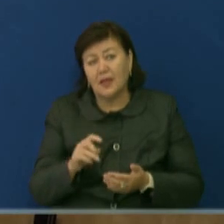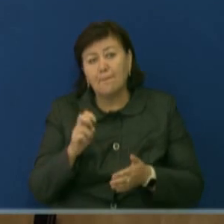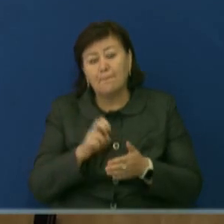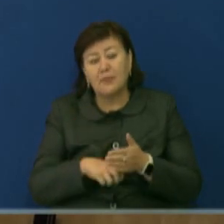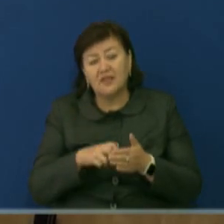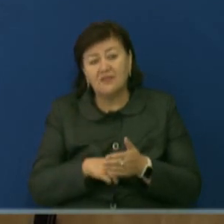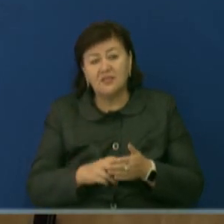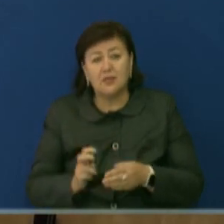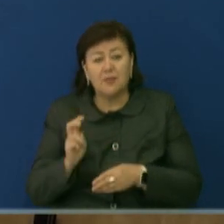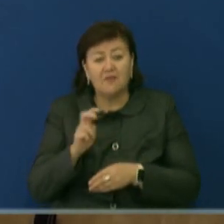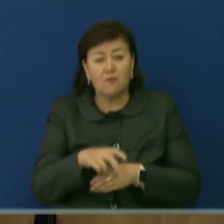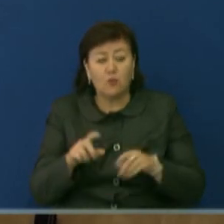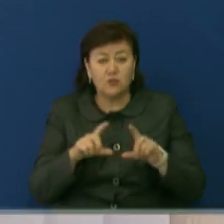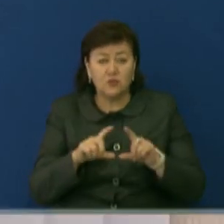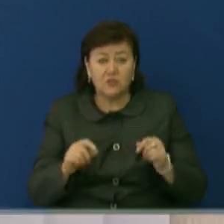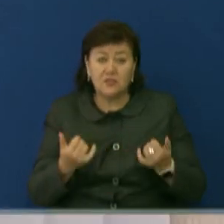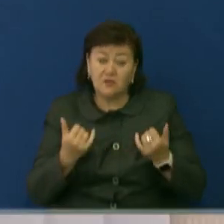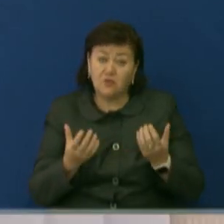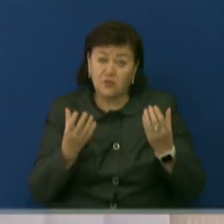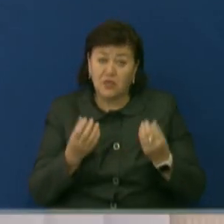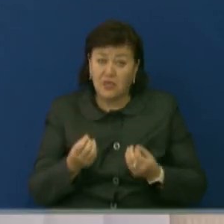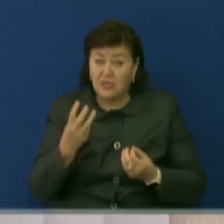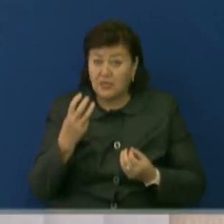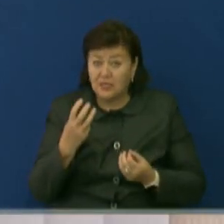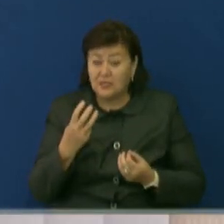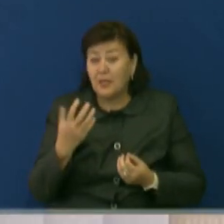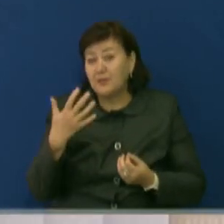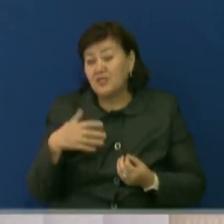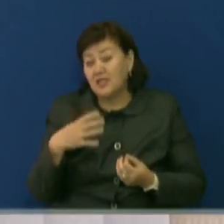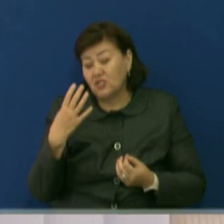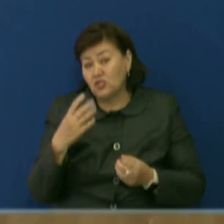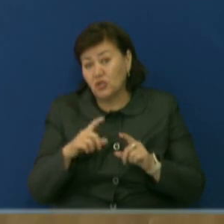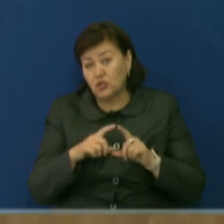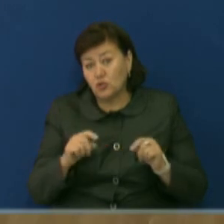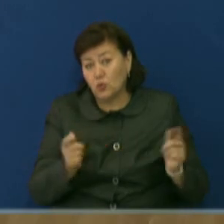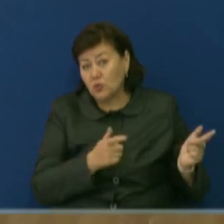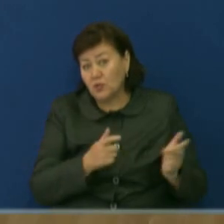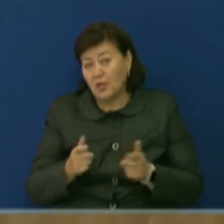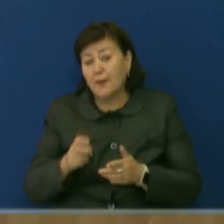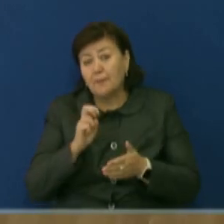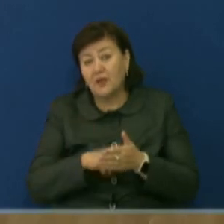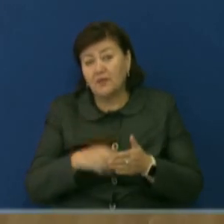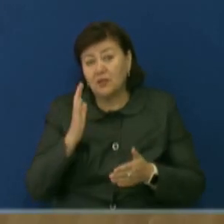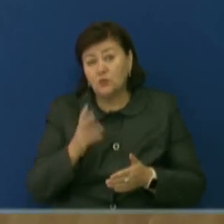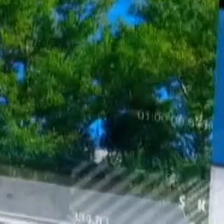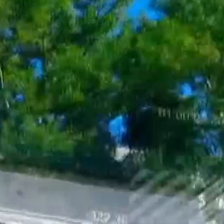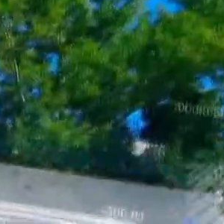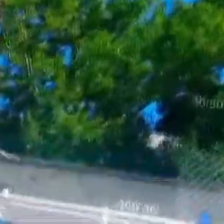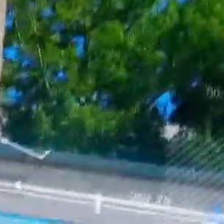контроля в ходе в школу. На сегодняшний день 354 школы не готовы. Проверки будут проводиться до 25 августа.